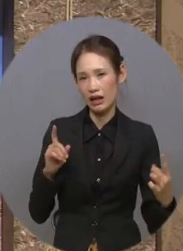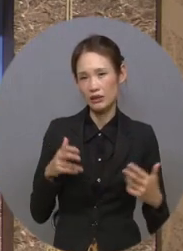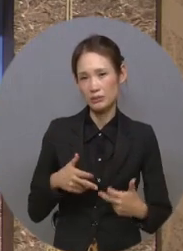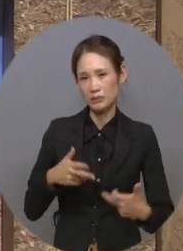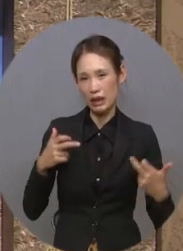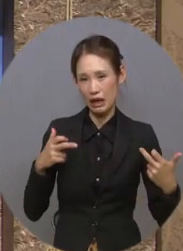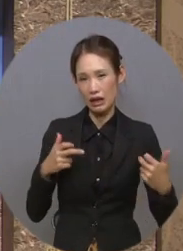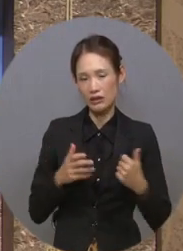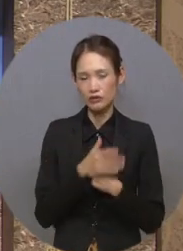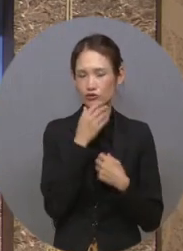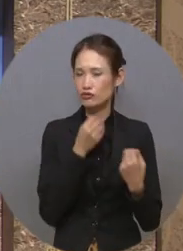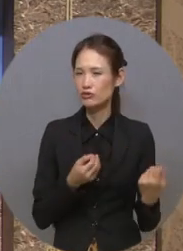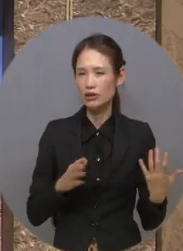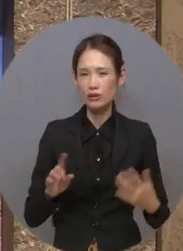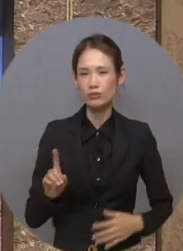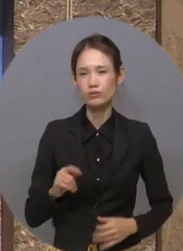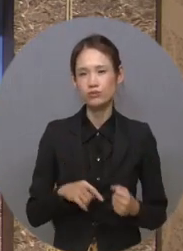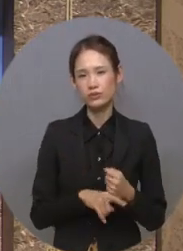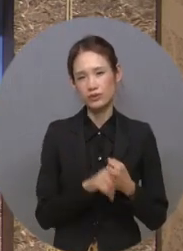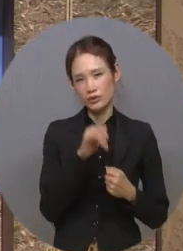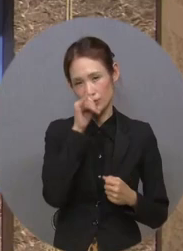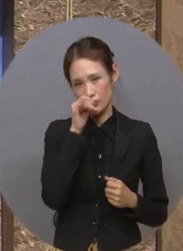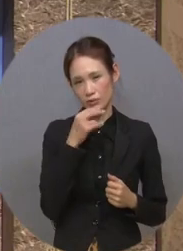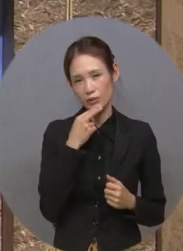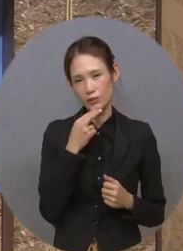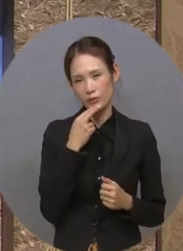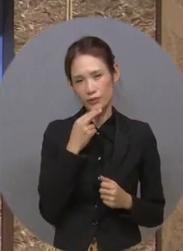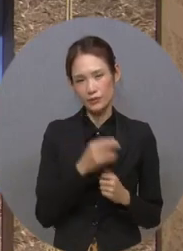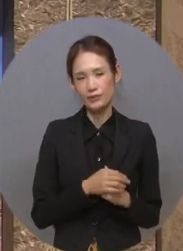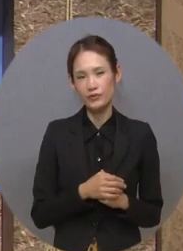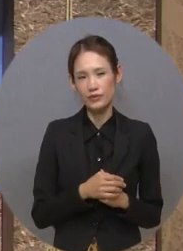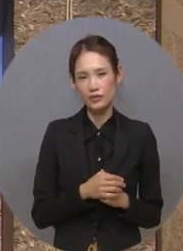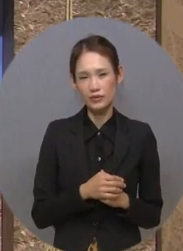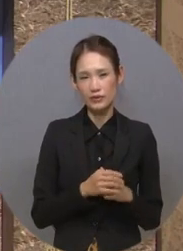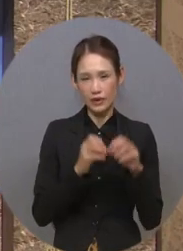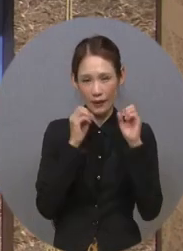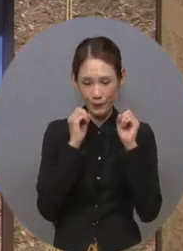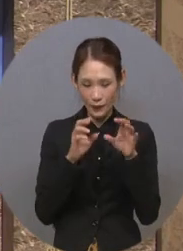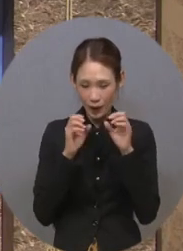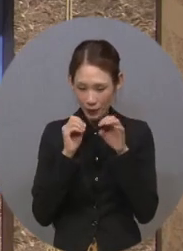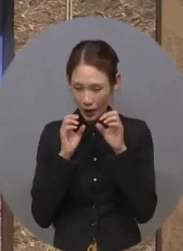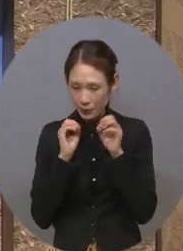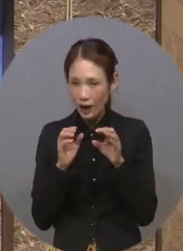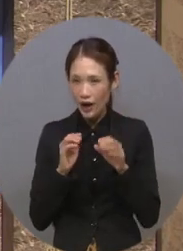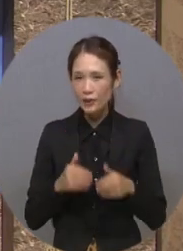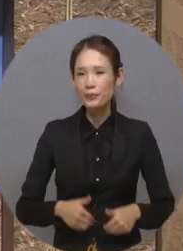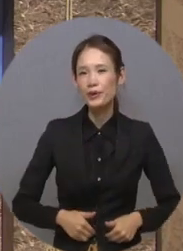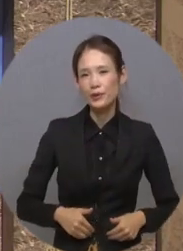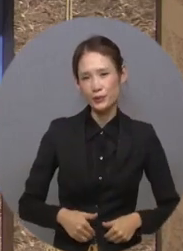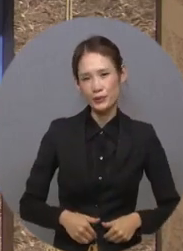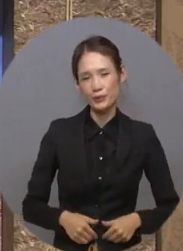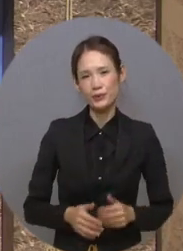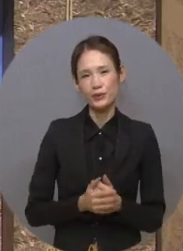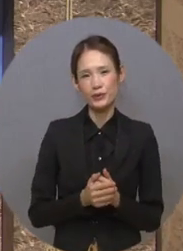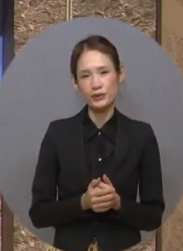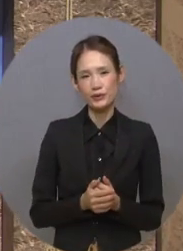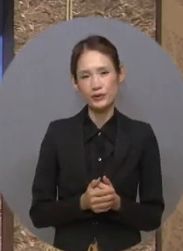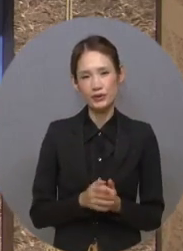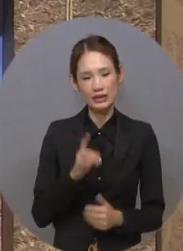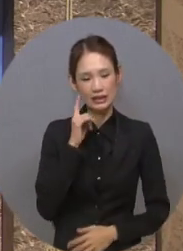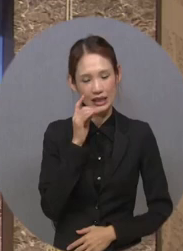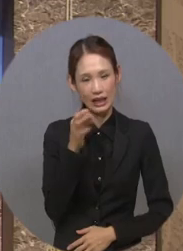축제가 의미가 있냐 이런 말씀도 하시고 하는데 네. 우리 양주를 알리는 것도 소홀히 하면 안 되고 예. 또 거기 또